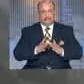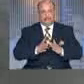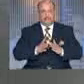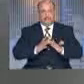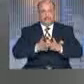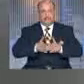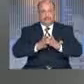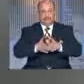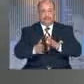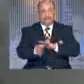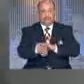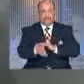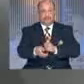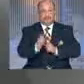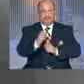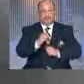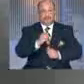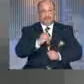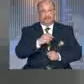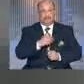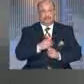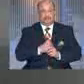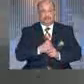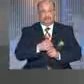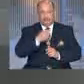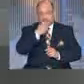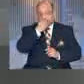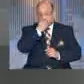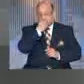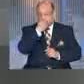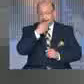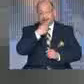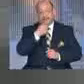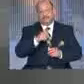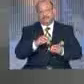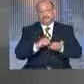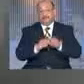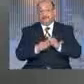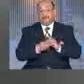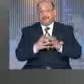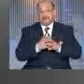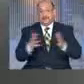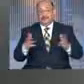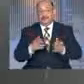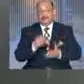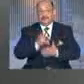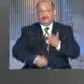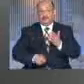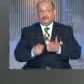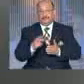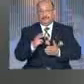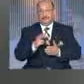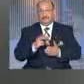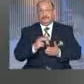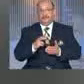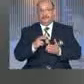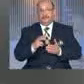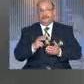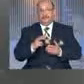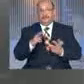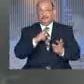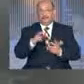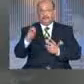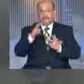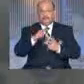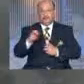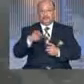لي راني انا باش نطيح لك 3000 ولا 4000 راني باش ما عندي عندي ربي سبحانه وتعالى في الافهم باهي، معناتها